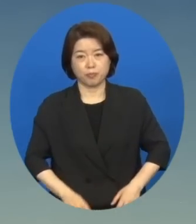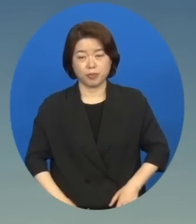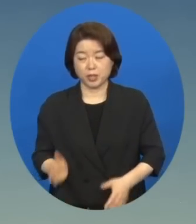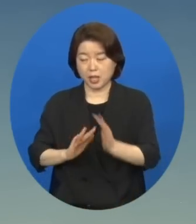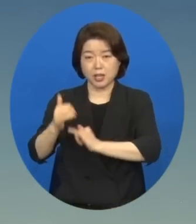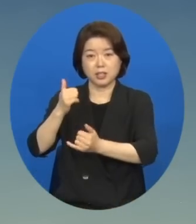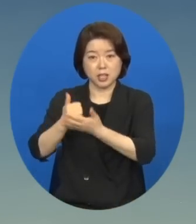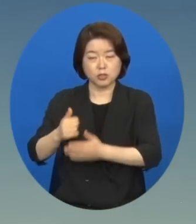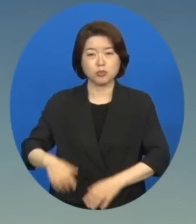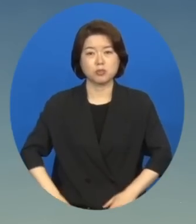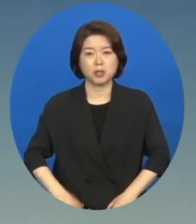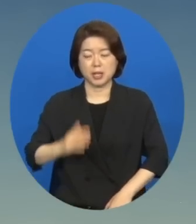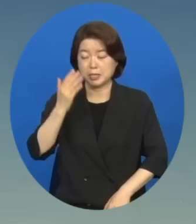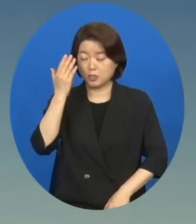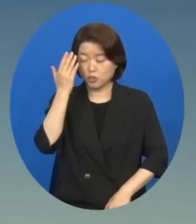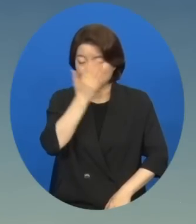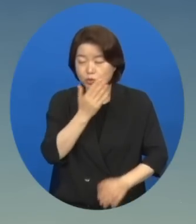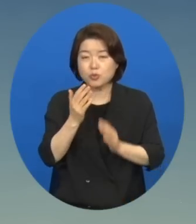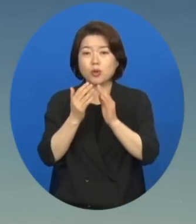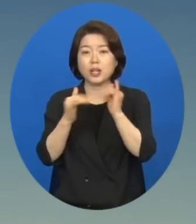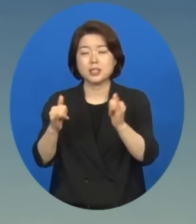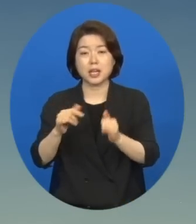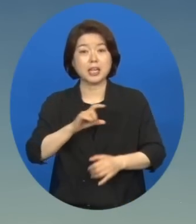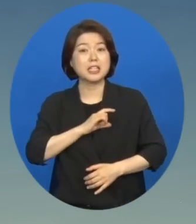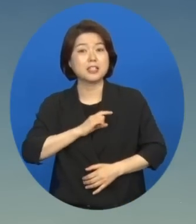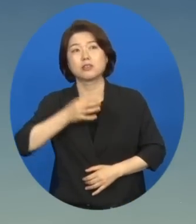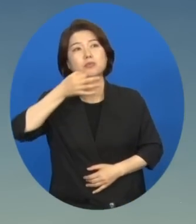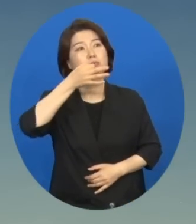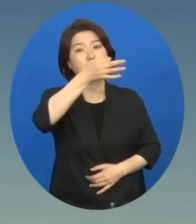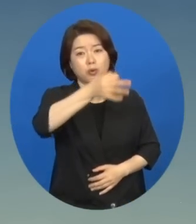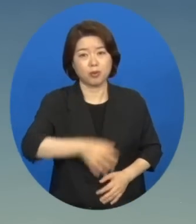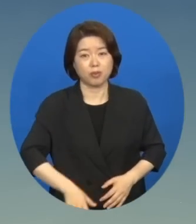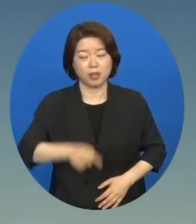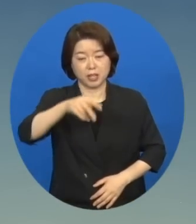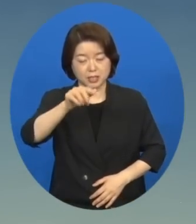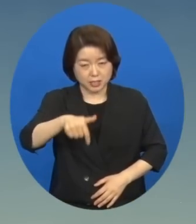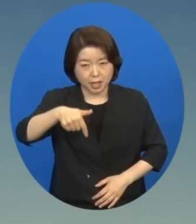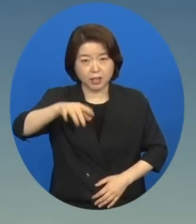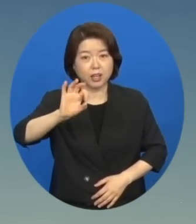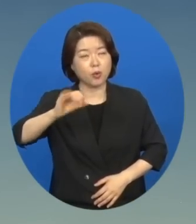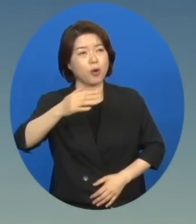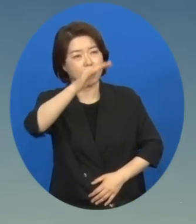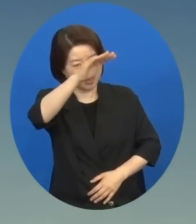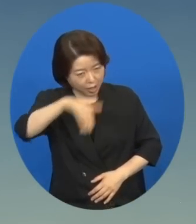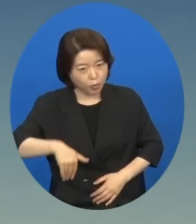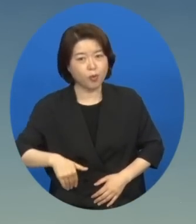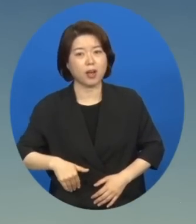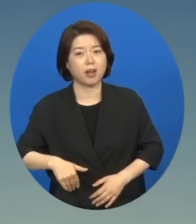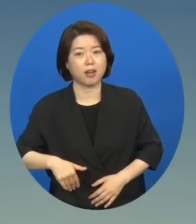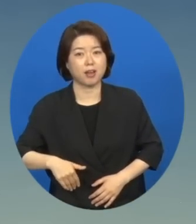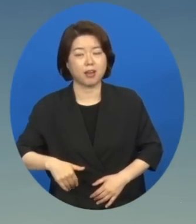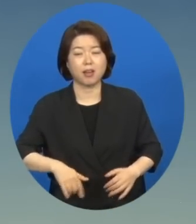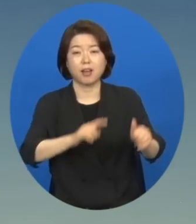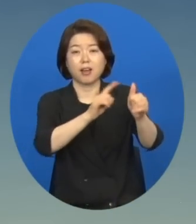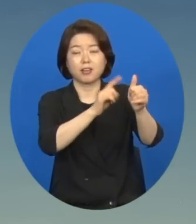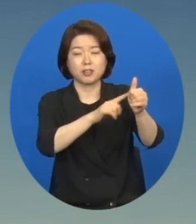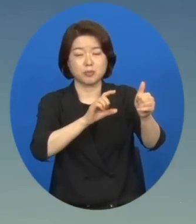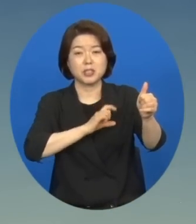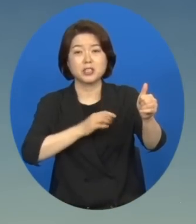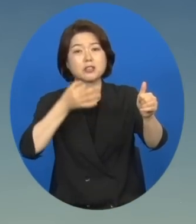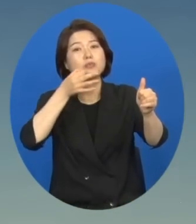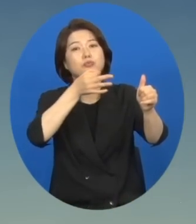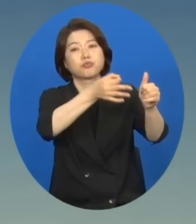예수님은 순결한 자야, 삭개오야 내려오라. 예수님은 그에게 삭개오라고